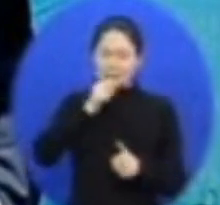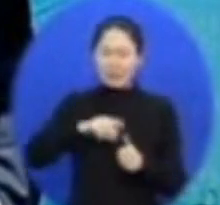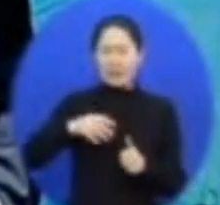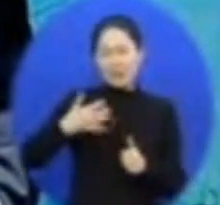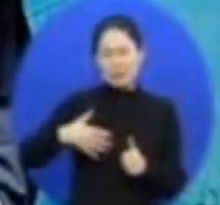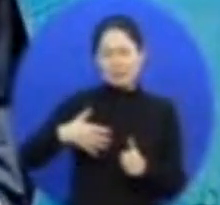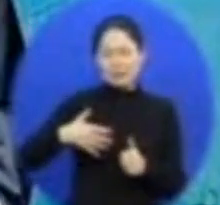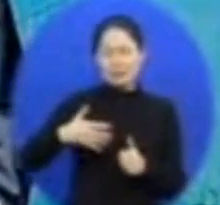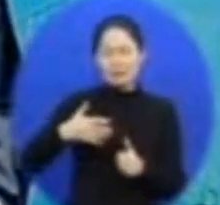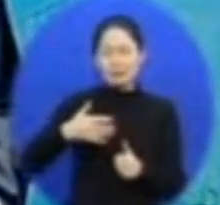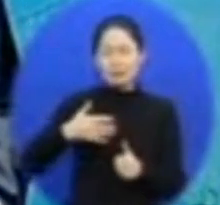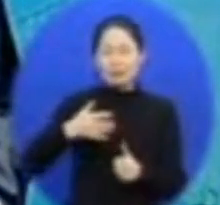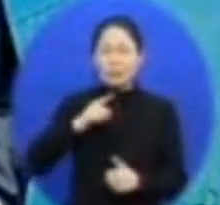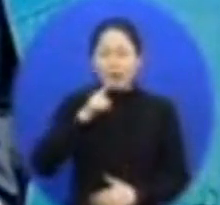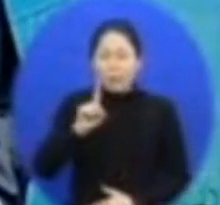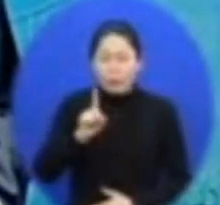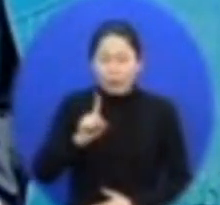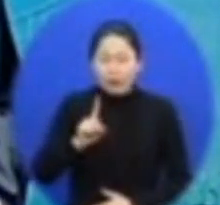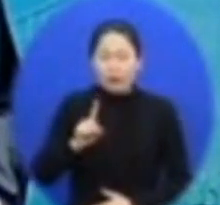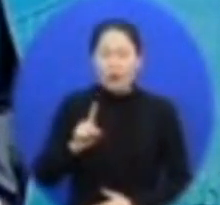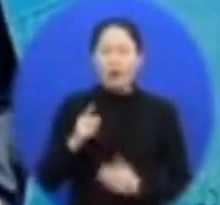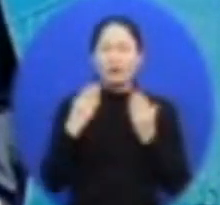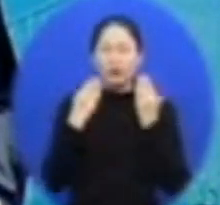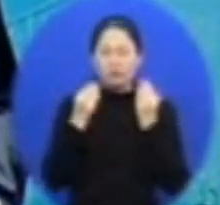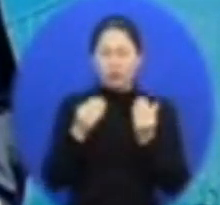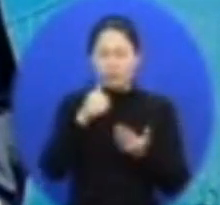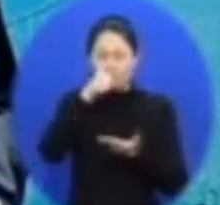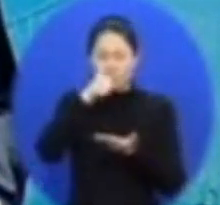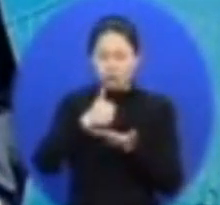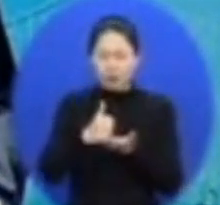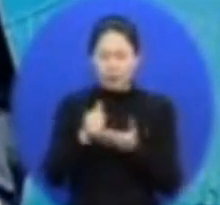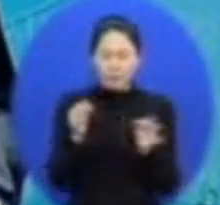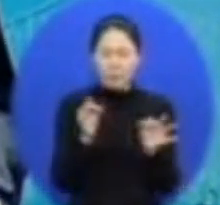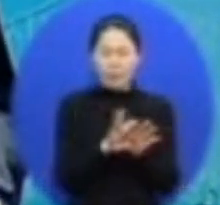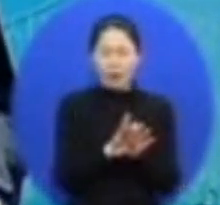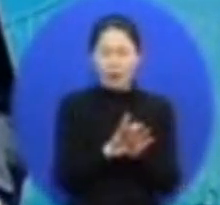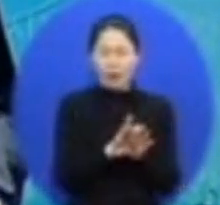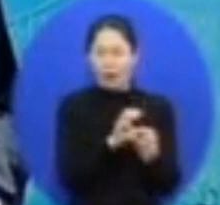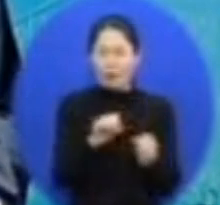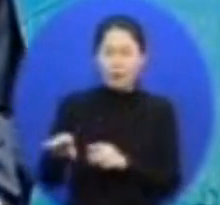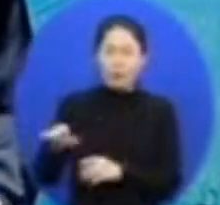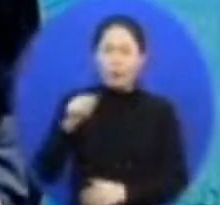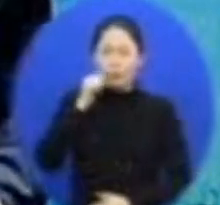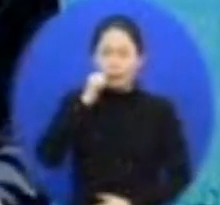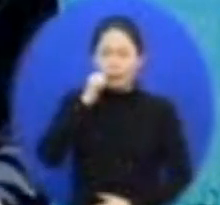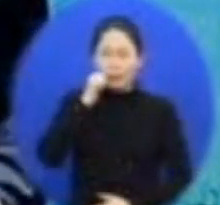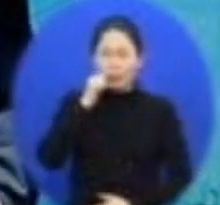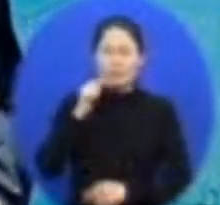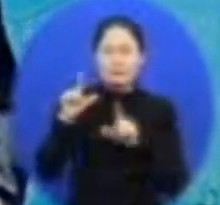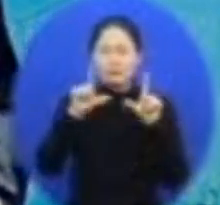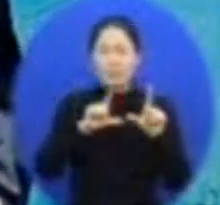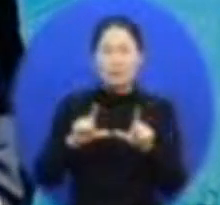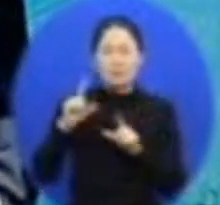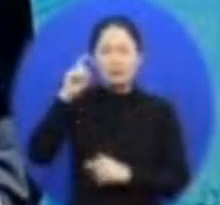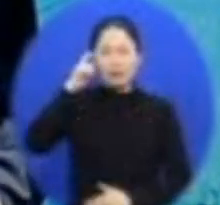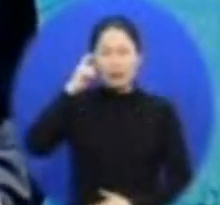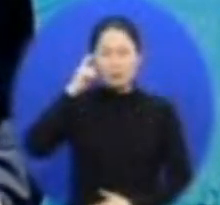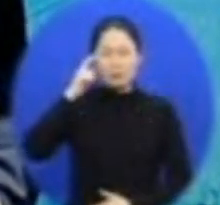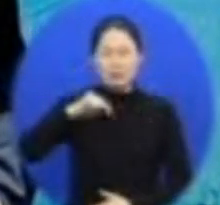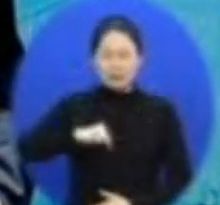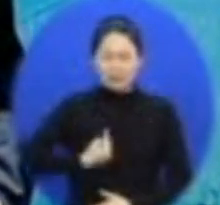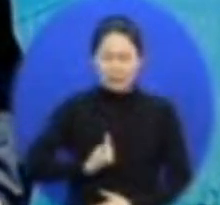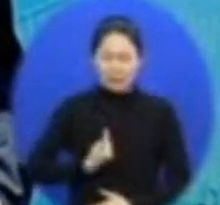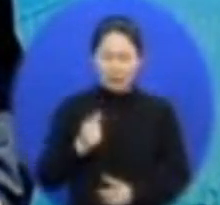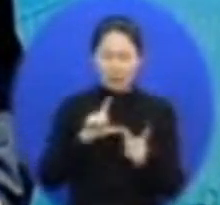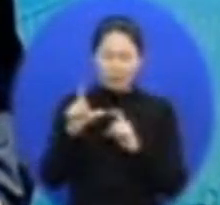말은 여전히 죄를 청산하지 못하고 산다는 생각 때문입니다 그래서 자기가 좀 더 깨끗한 삶을